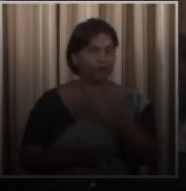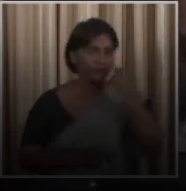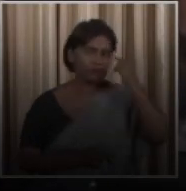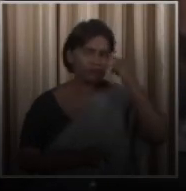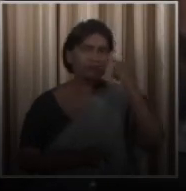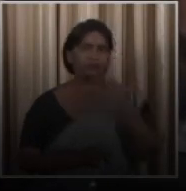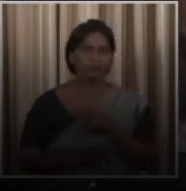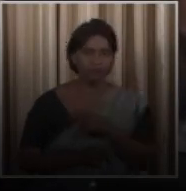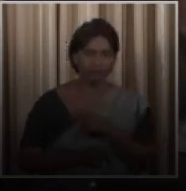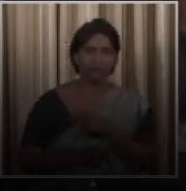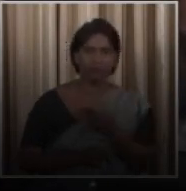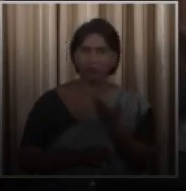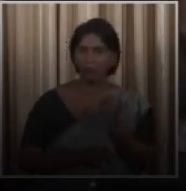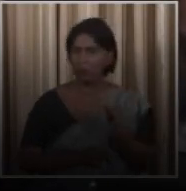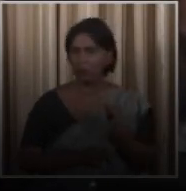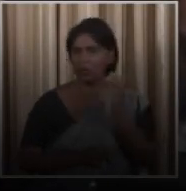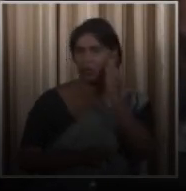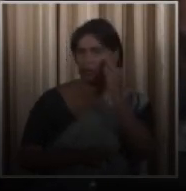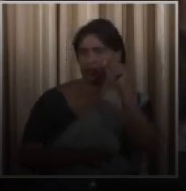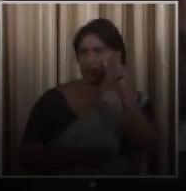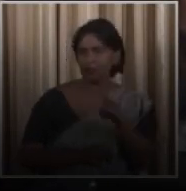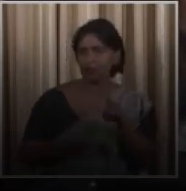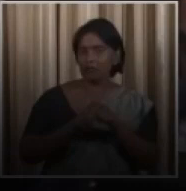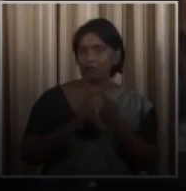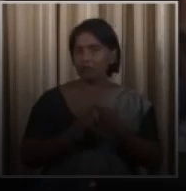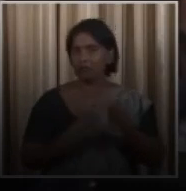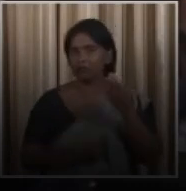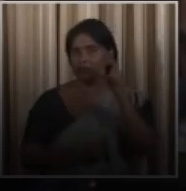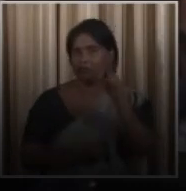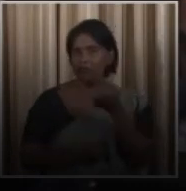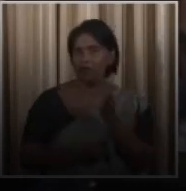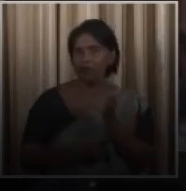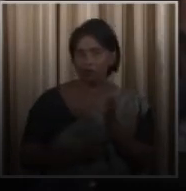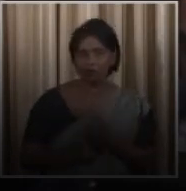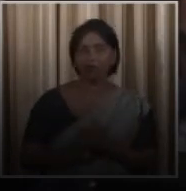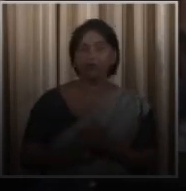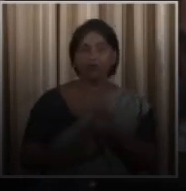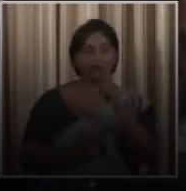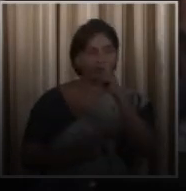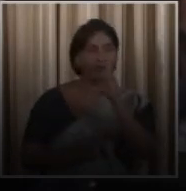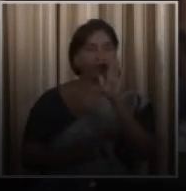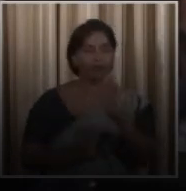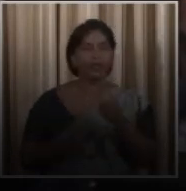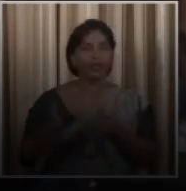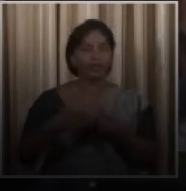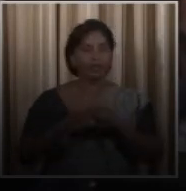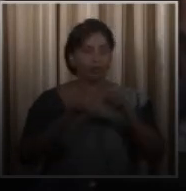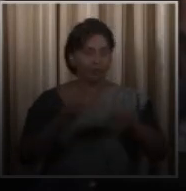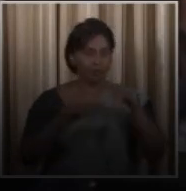ඇති කවුද කාන්තාවක් විදියට උඩට එන්න පුළුවන් කෙනෙක් ඉන්නේ. හිටපු එකම එක්කෙනයි කැබිනට් එකේ